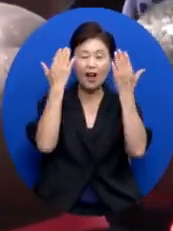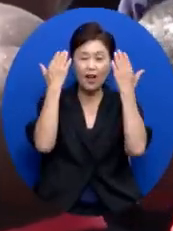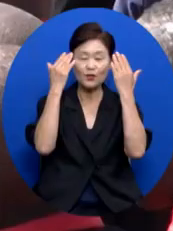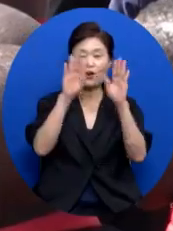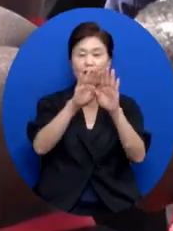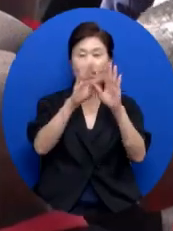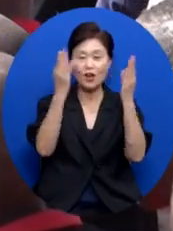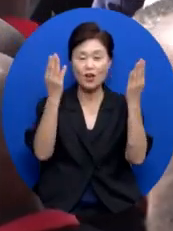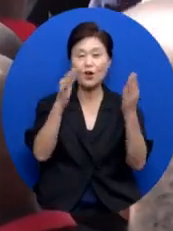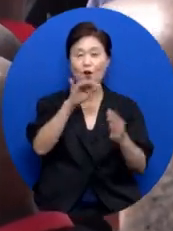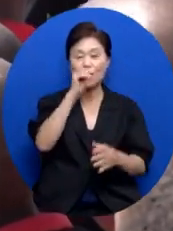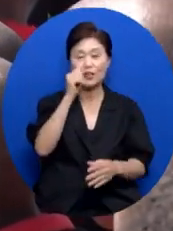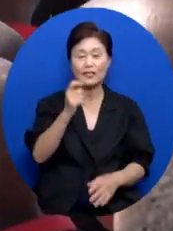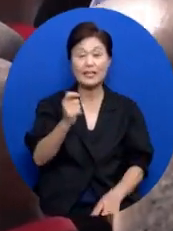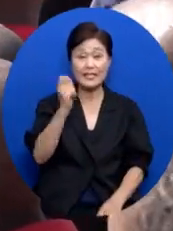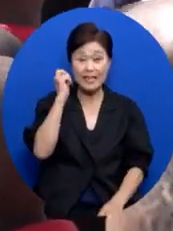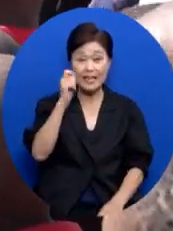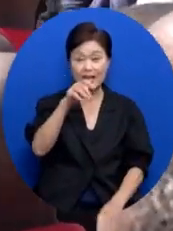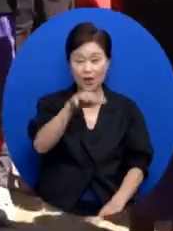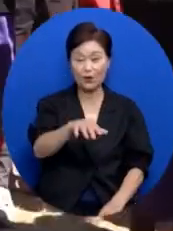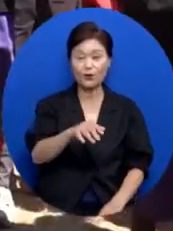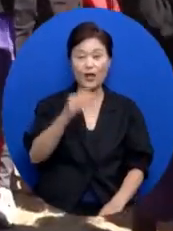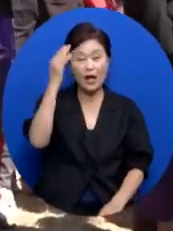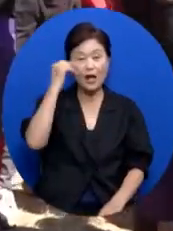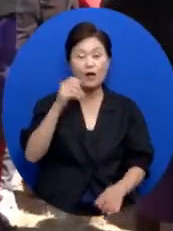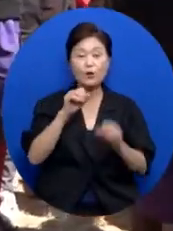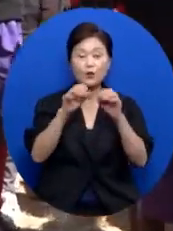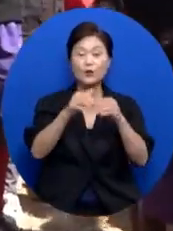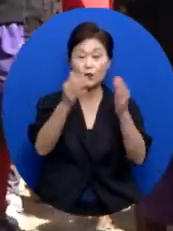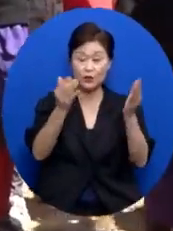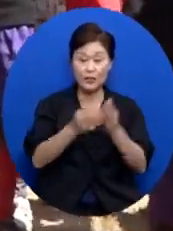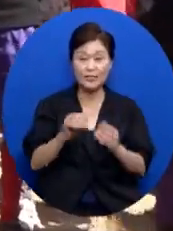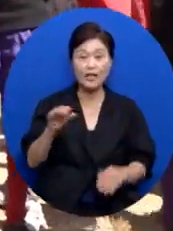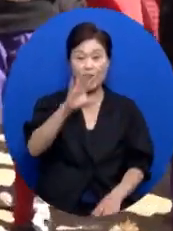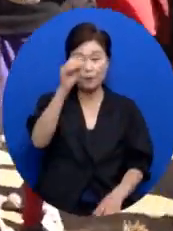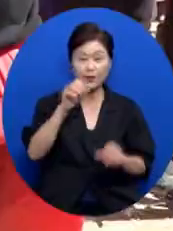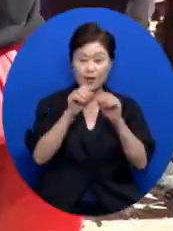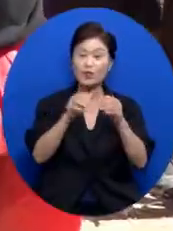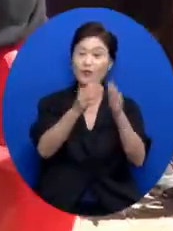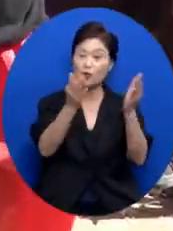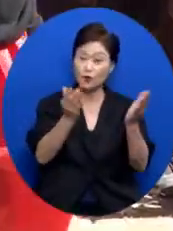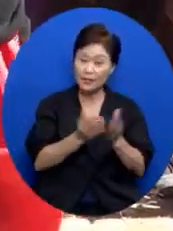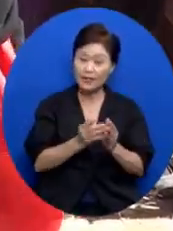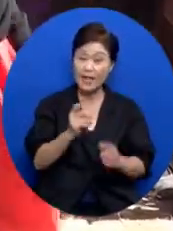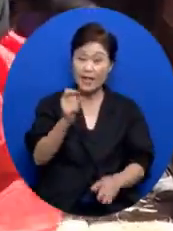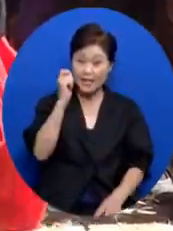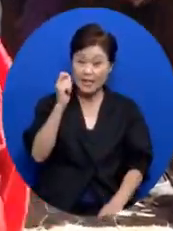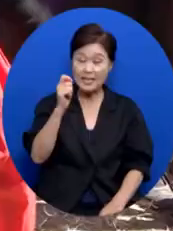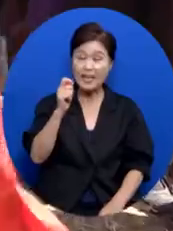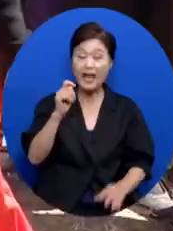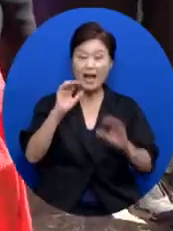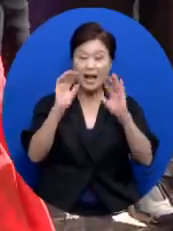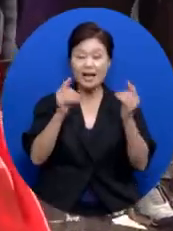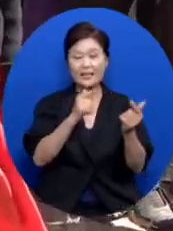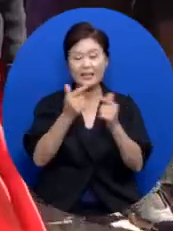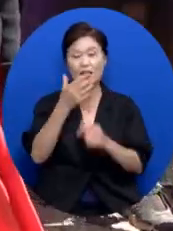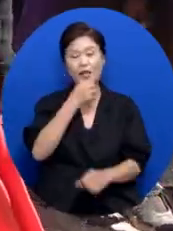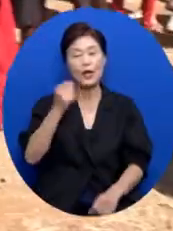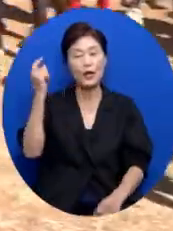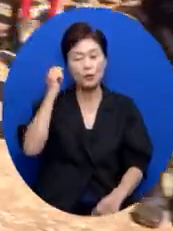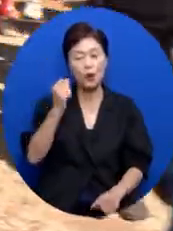나보 이쇼 축복 학교입니다 한국 선교단체인 아프리카 선교회가 케니아 마사이 아이들에게 고금을